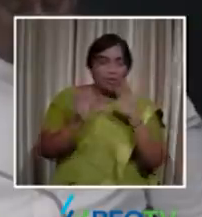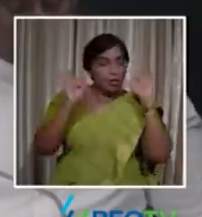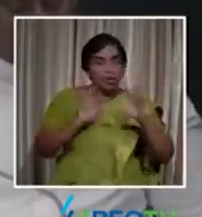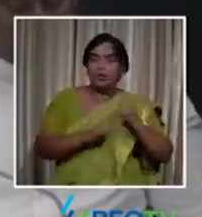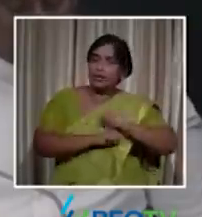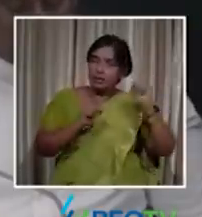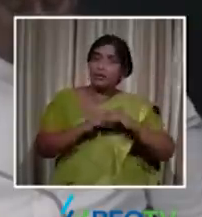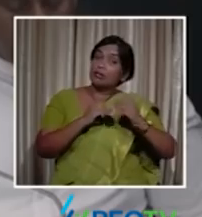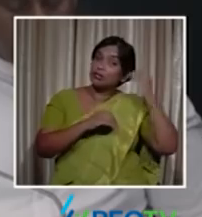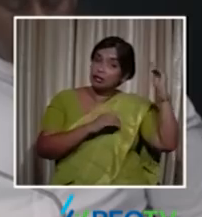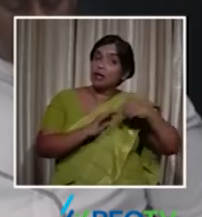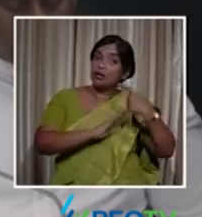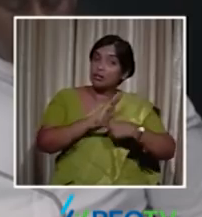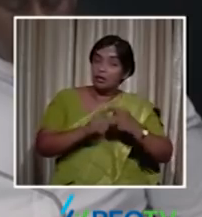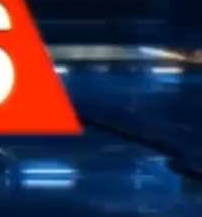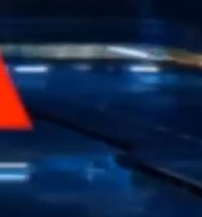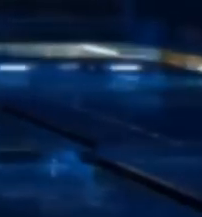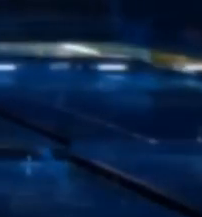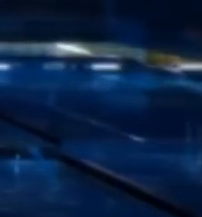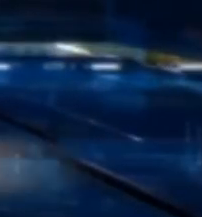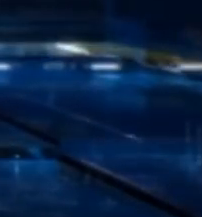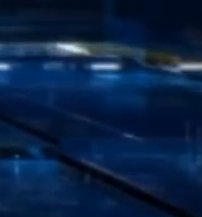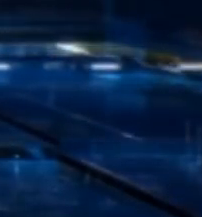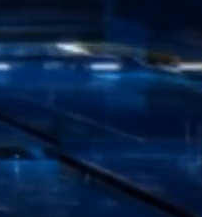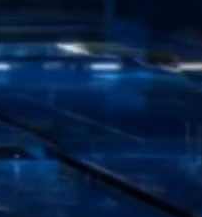අරගලේ කවදා හරි මේ රට විමුක්තිය කර අරගෙන යනවා.